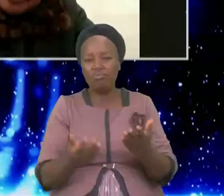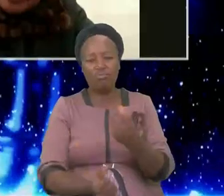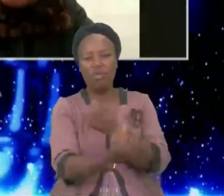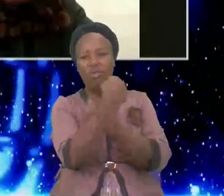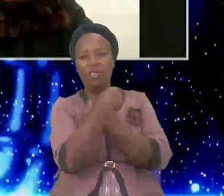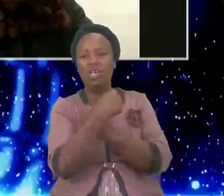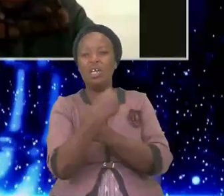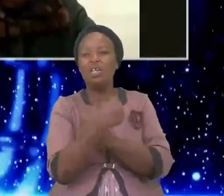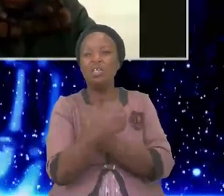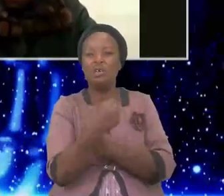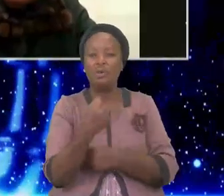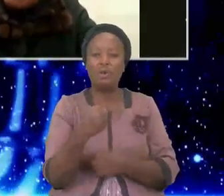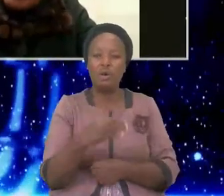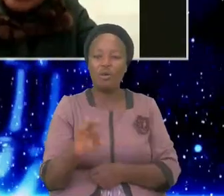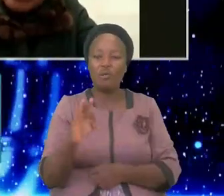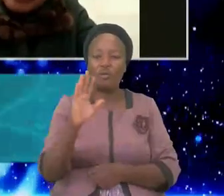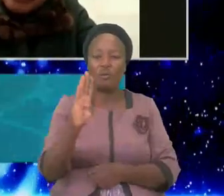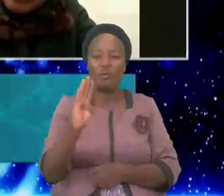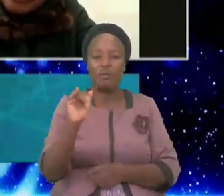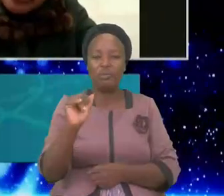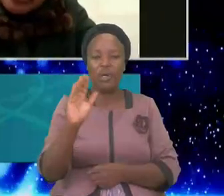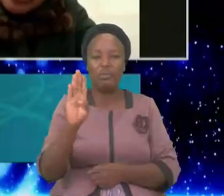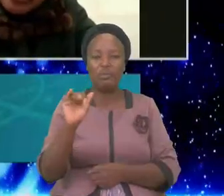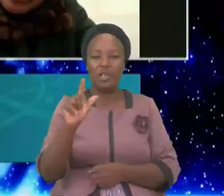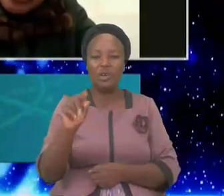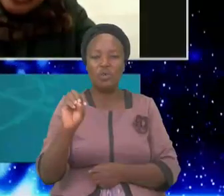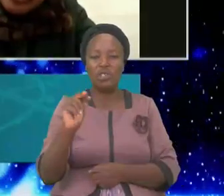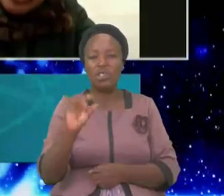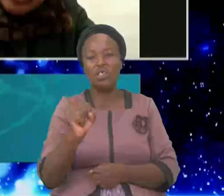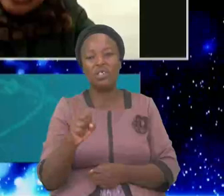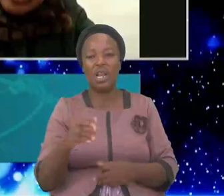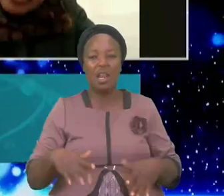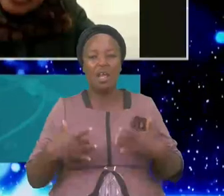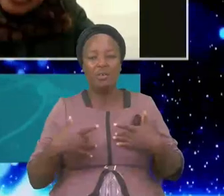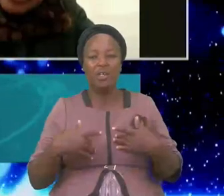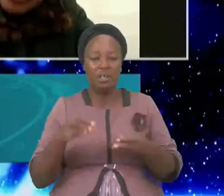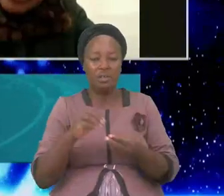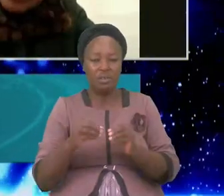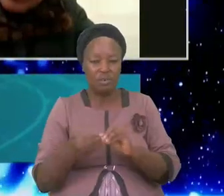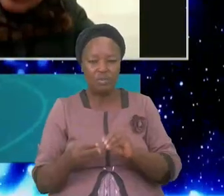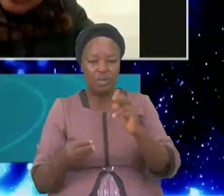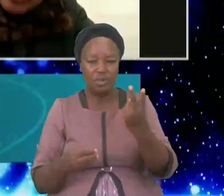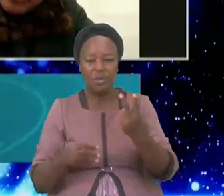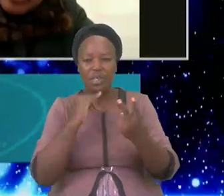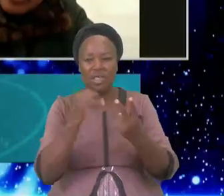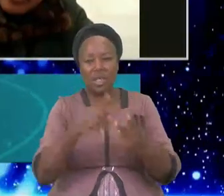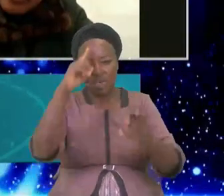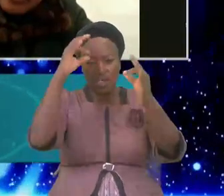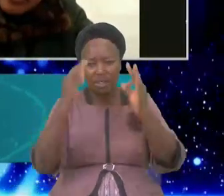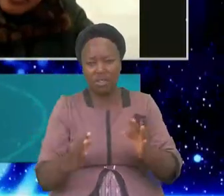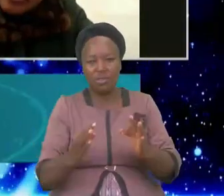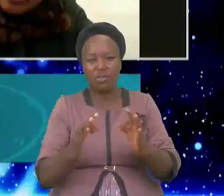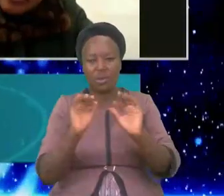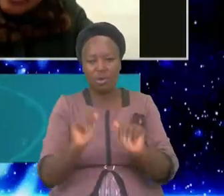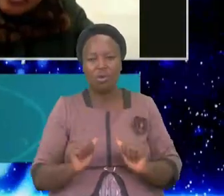style de vie babylonien. Deuxième point, l'engagement décisif à une seigneurie plus